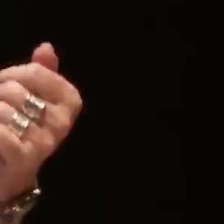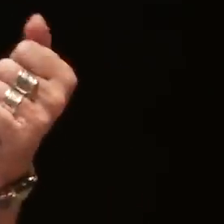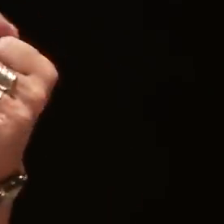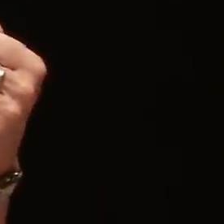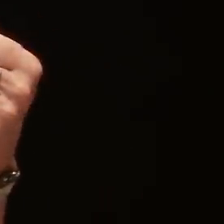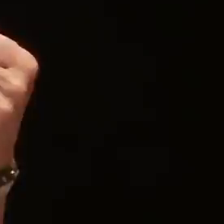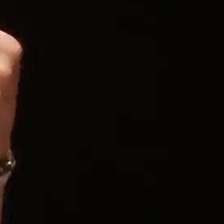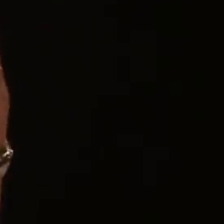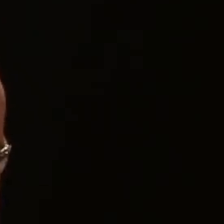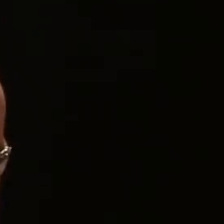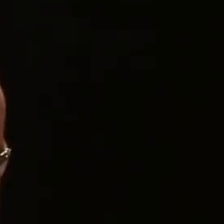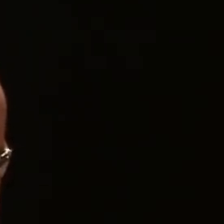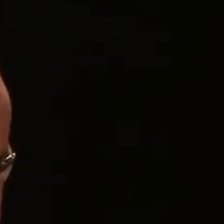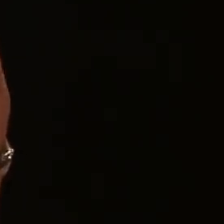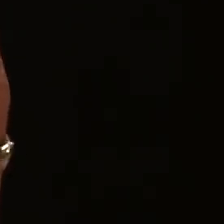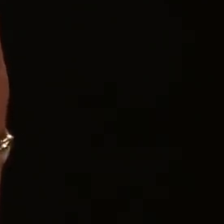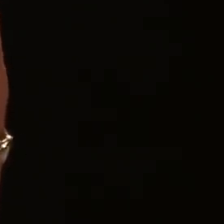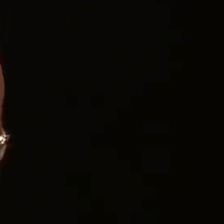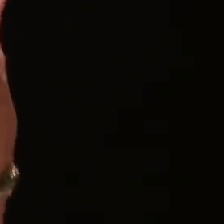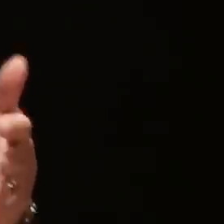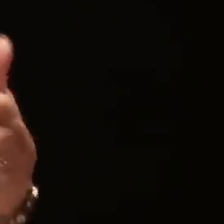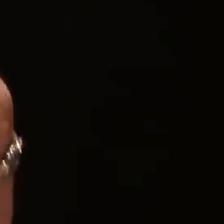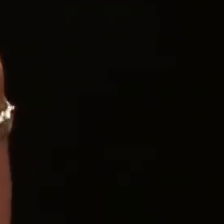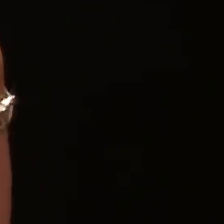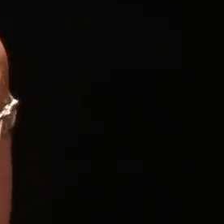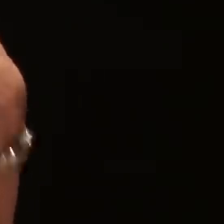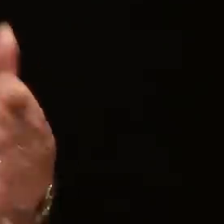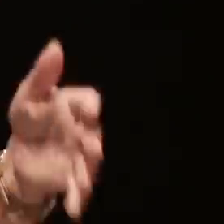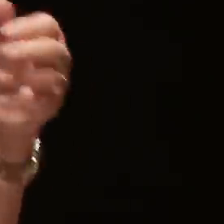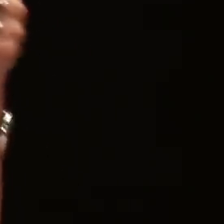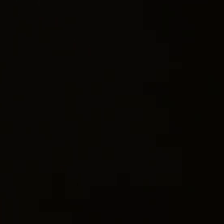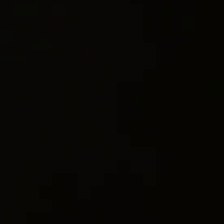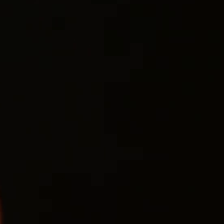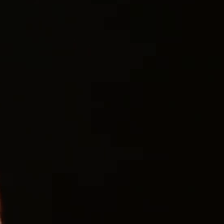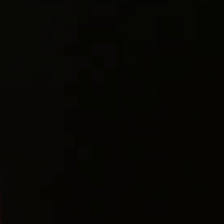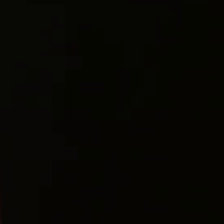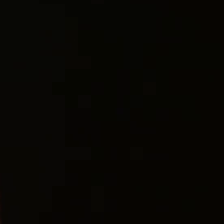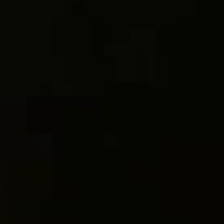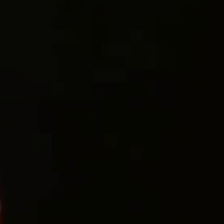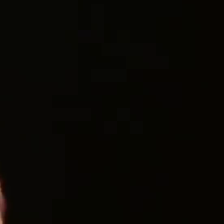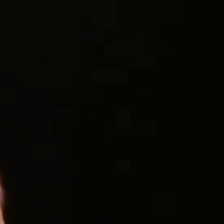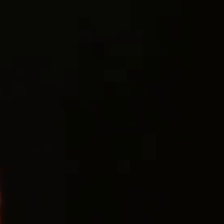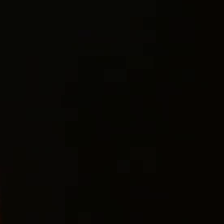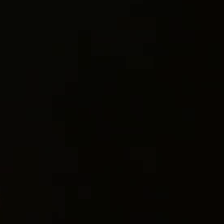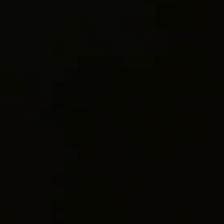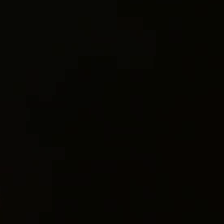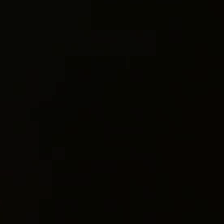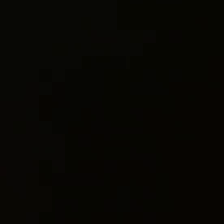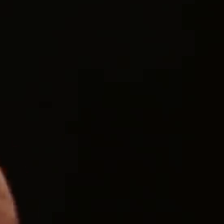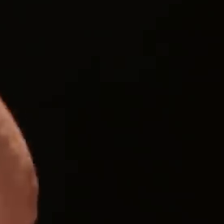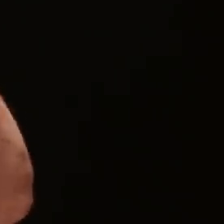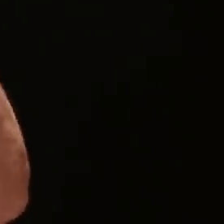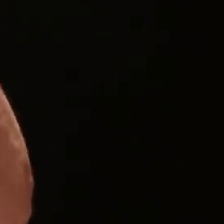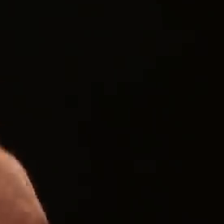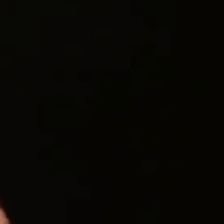professionnels, dans leurs aspects diététiques, psychologiques? Et puis, il y a aussi des recherches